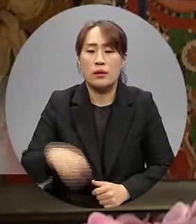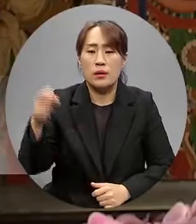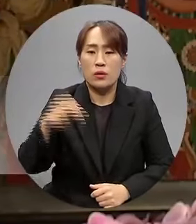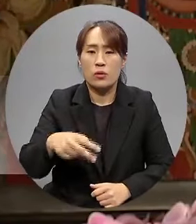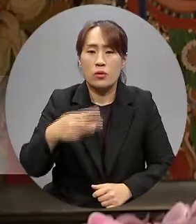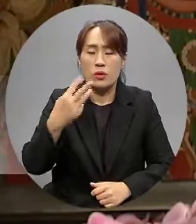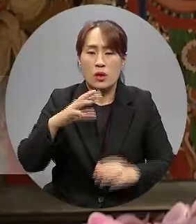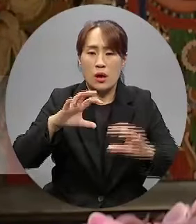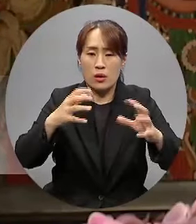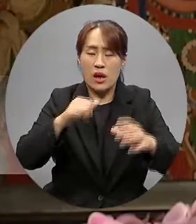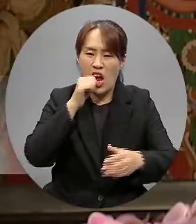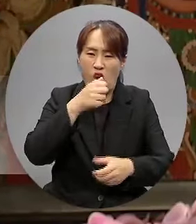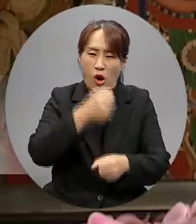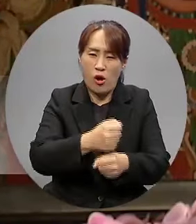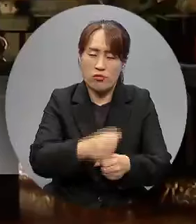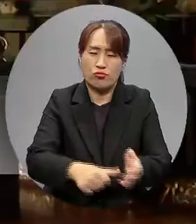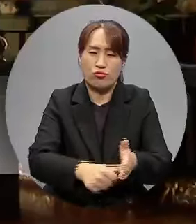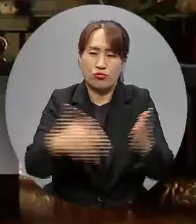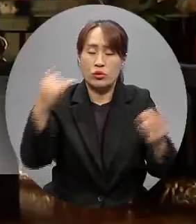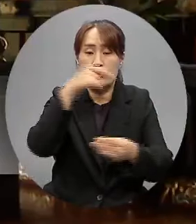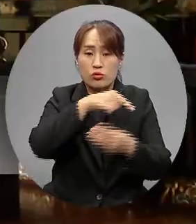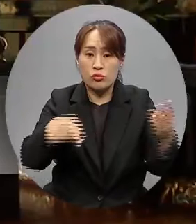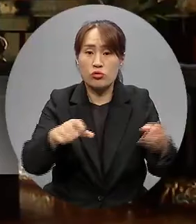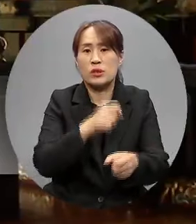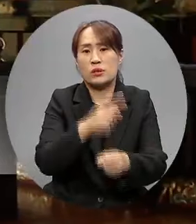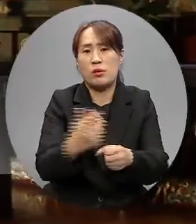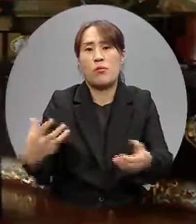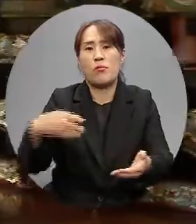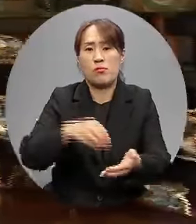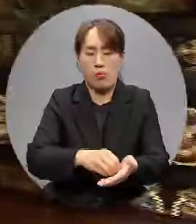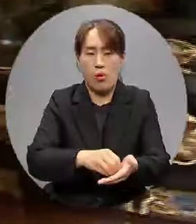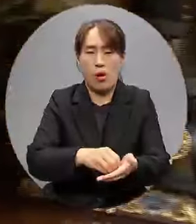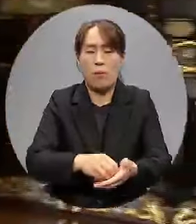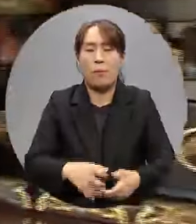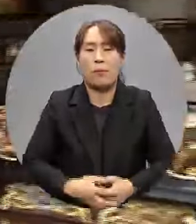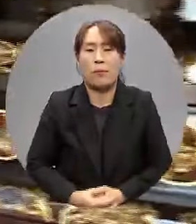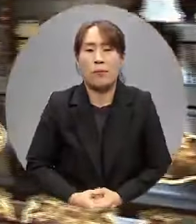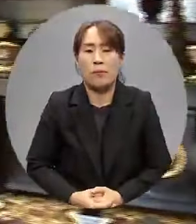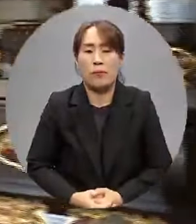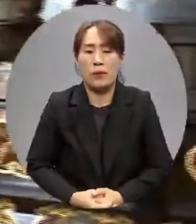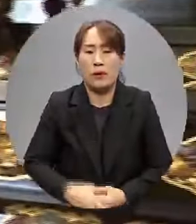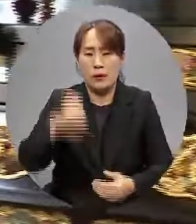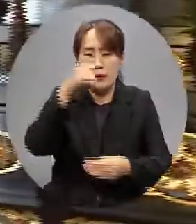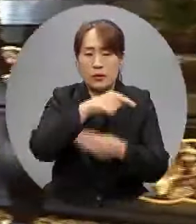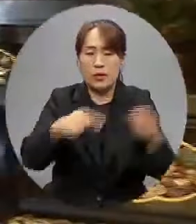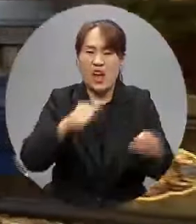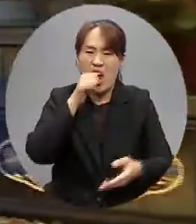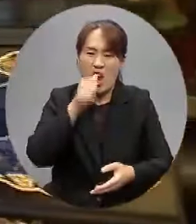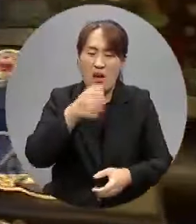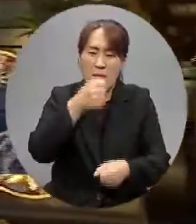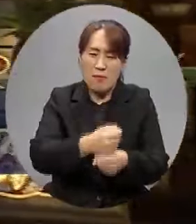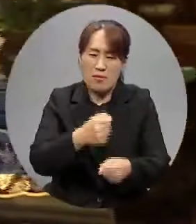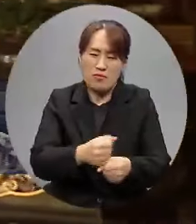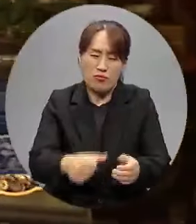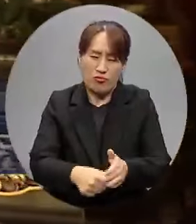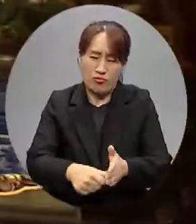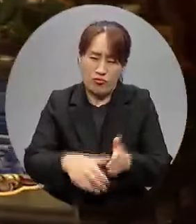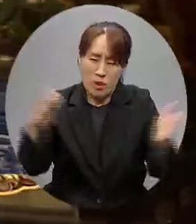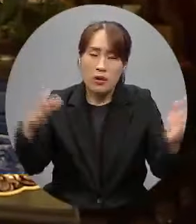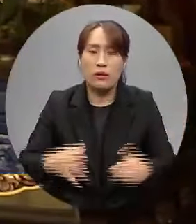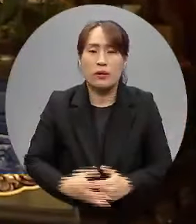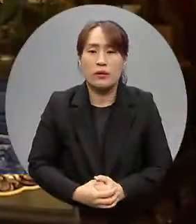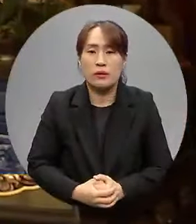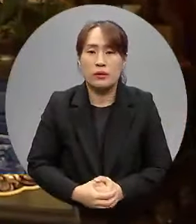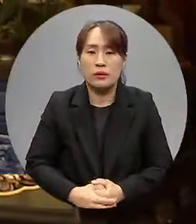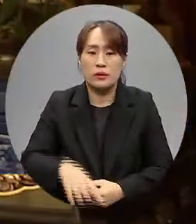삼국시대 철 생산지로 유명했던 충주의 특성이 녹아든 유산입니다 충주는 철 생산지로서 유명했는데